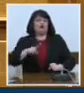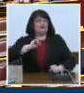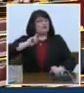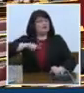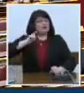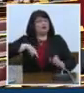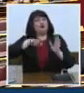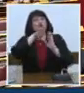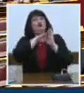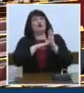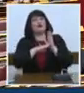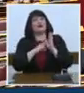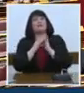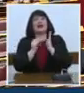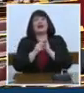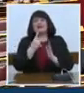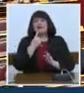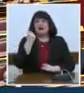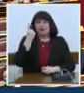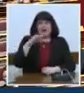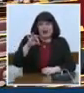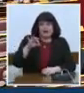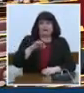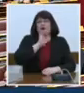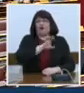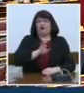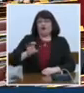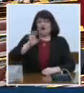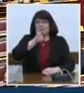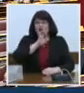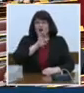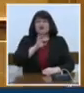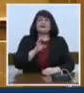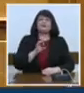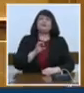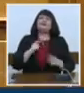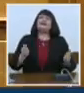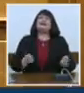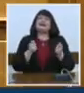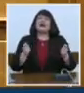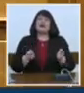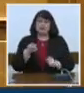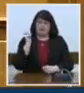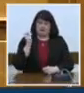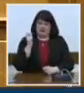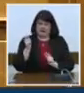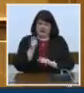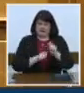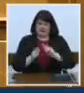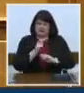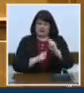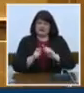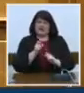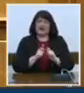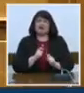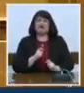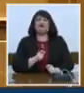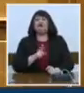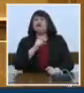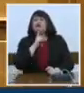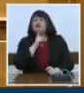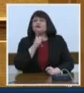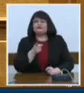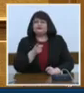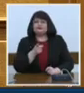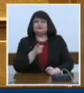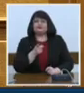Ένα παράδειγμα να αναφέρω μόνο, πολλές χώρες στον κόσμο έχουν θεσπίσει πολιτικές λεγόμενες open door. Ένας